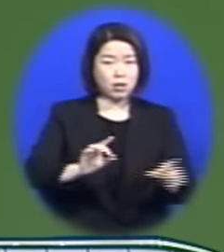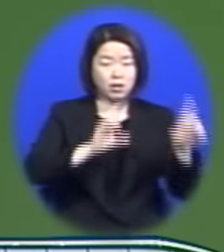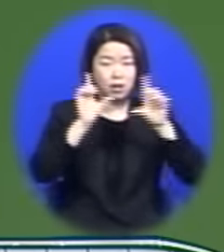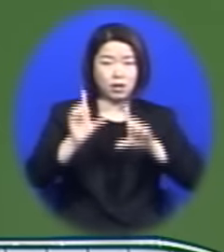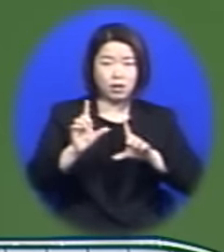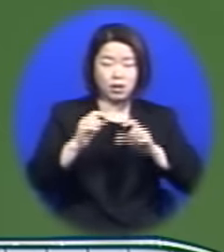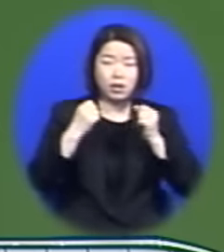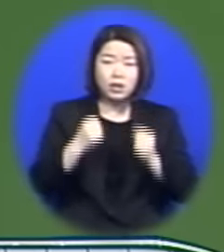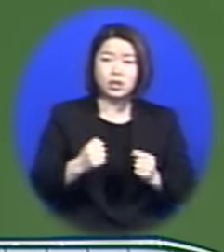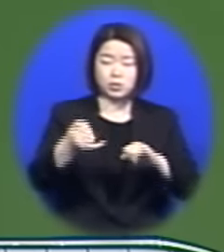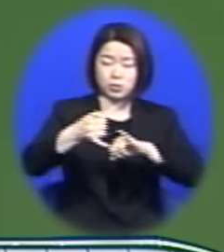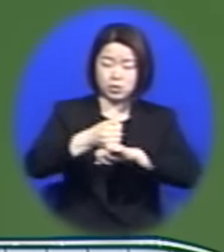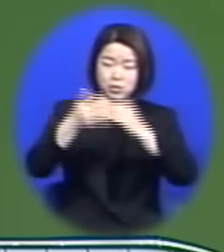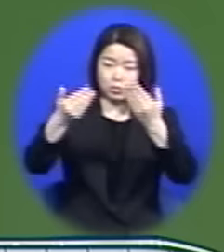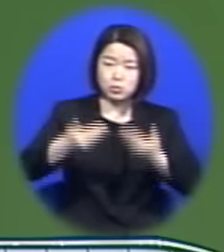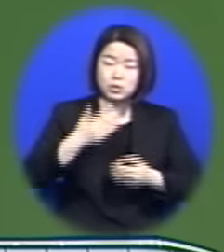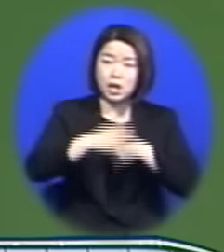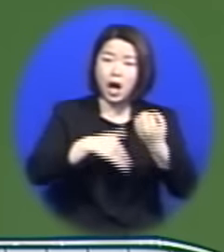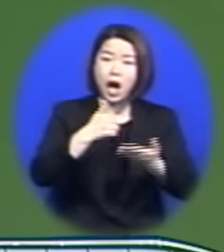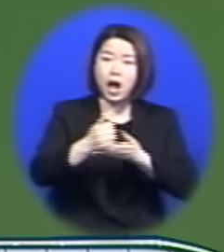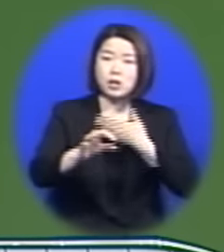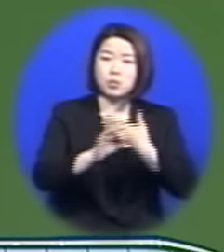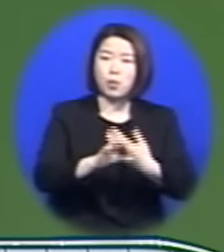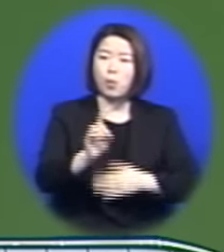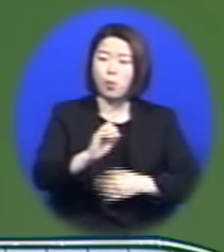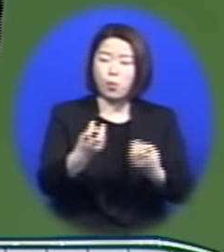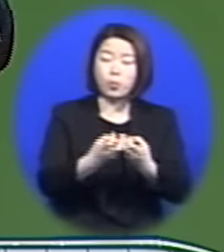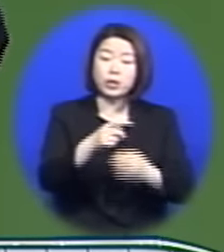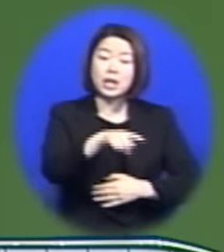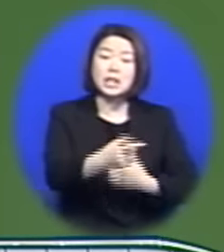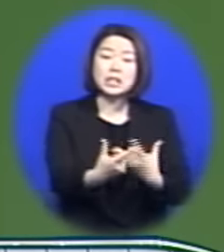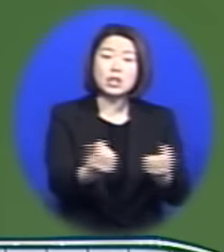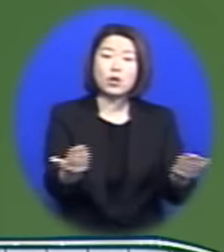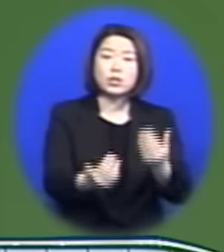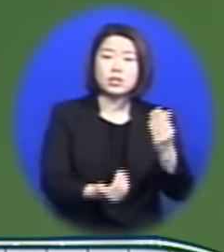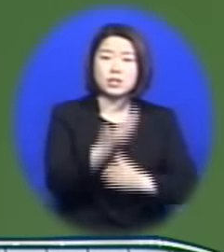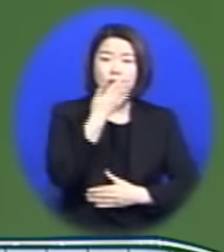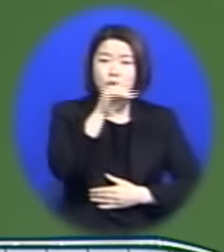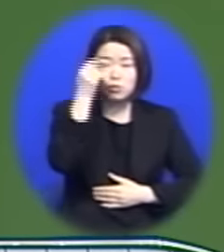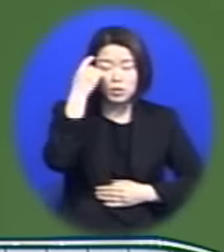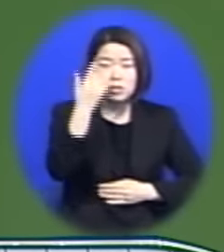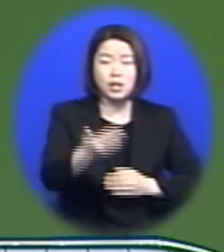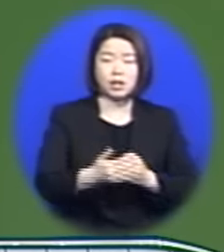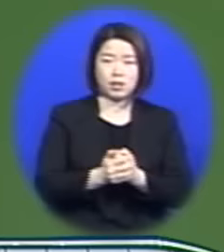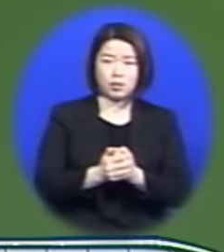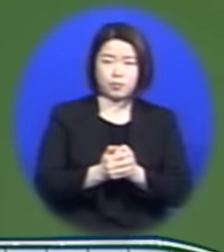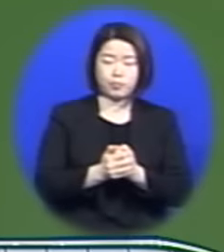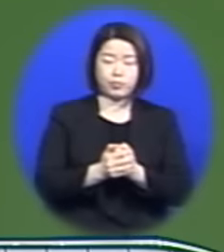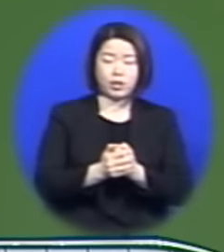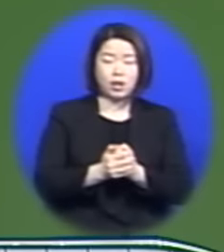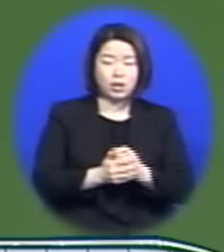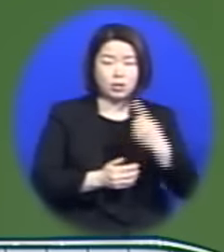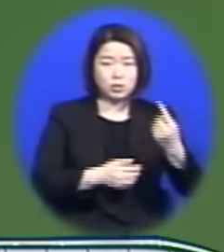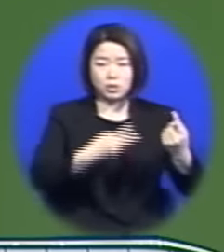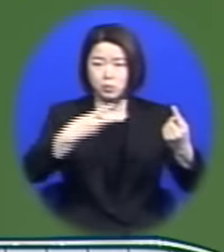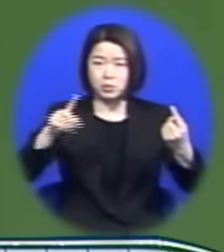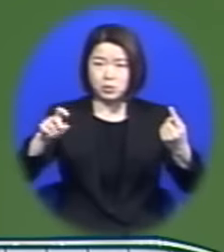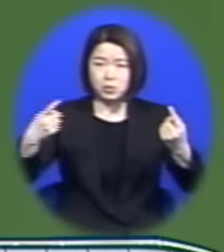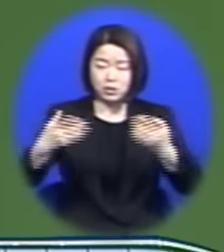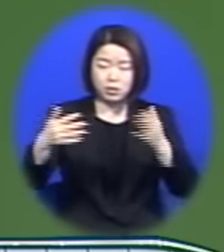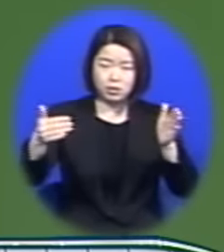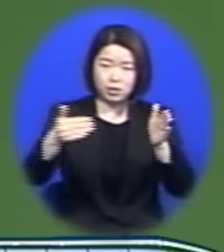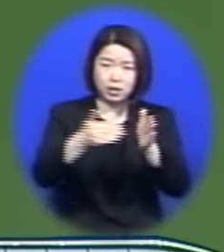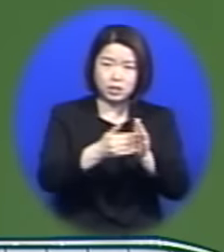하나님이시라면 어떻게 이런 일이 있을 수 있냐는 거 3절부터 11절까지 구구절절 악한 자가